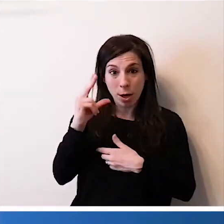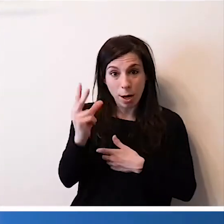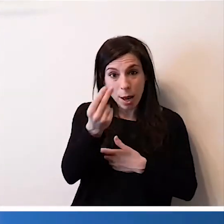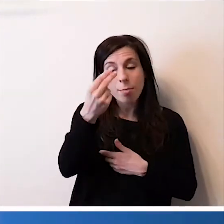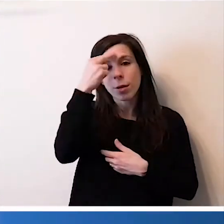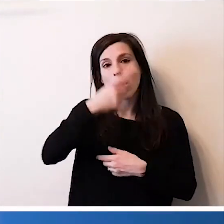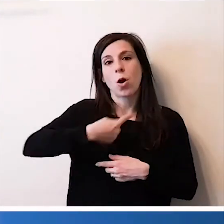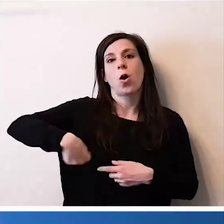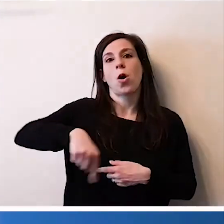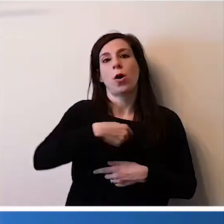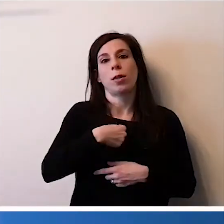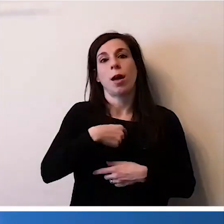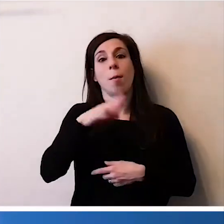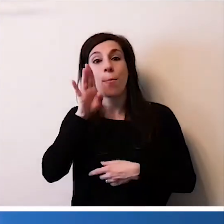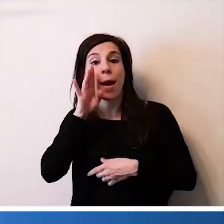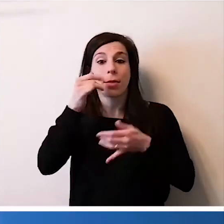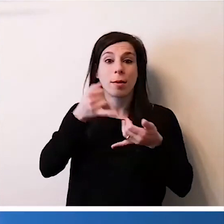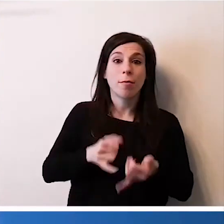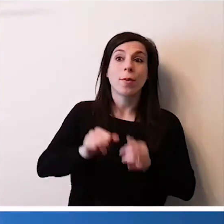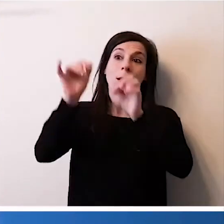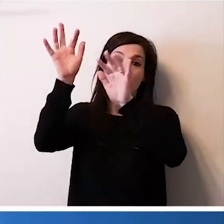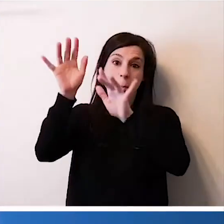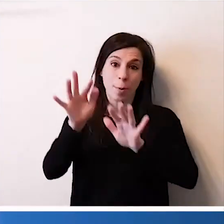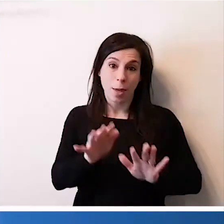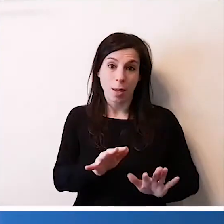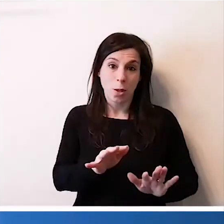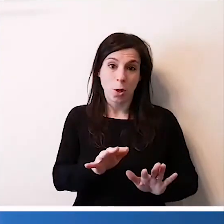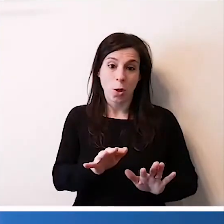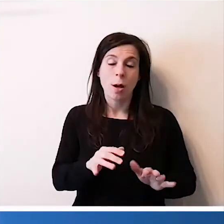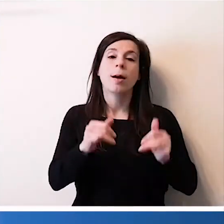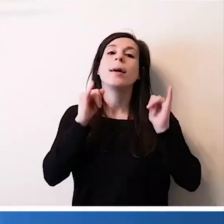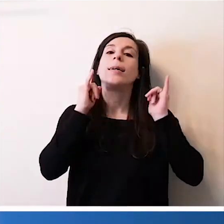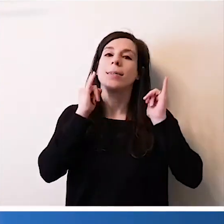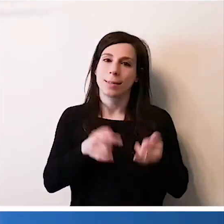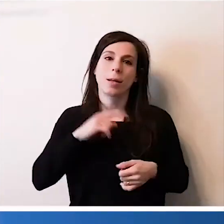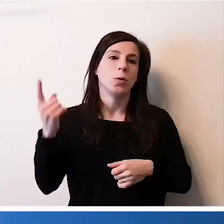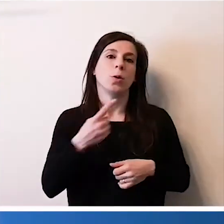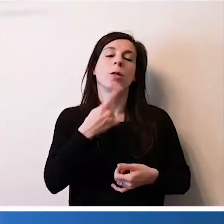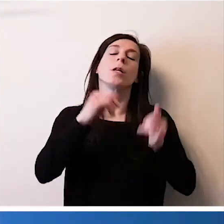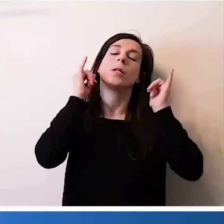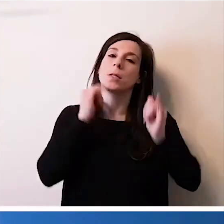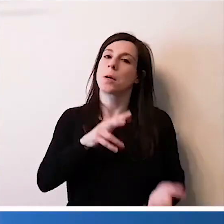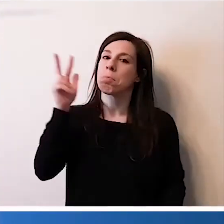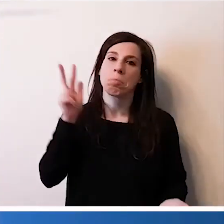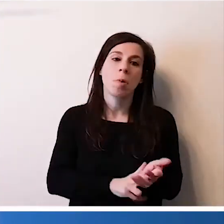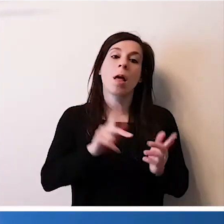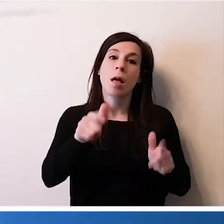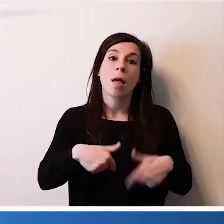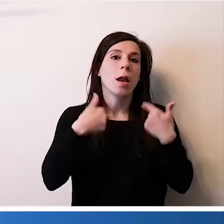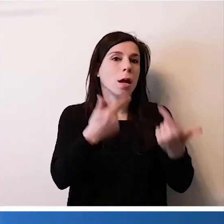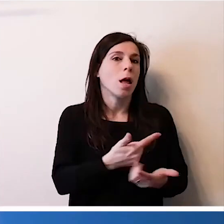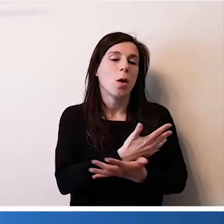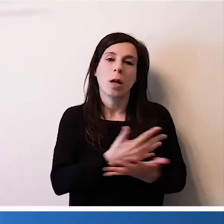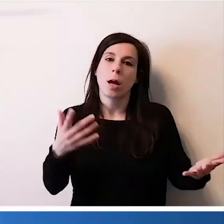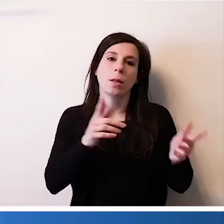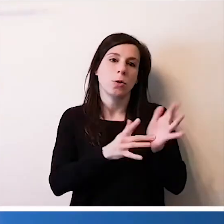è questo il grande regalo che Gesù farà ai suoi discepoli, il segno della croce che ricorderà loro